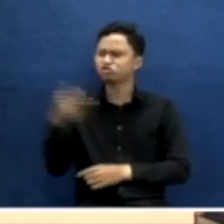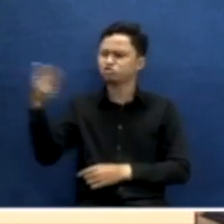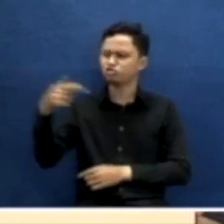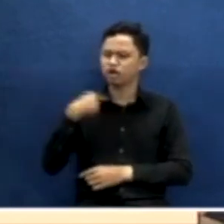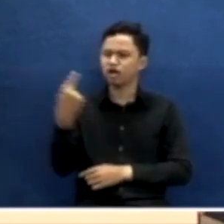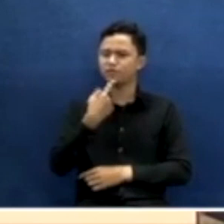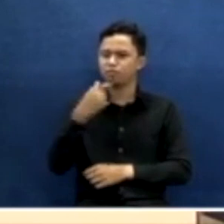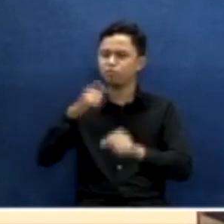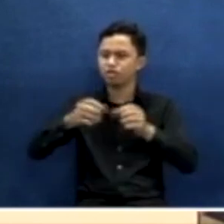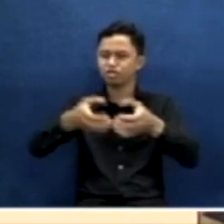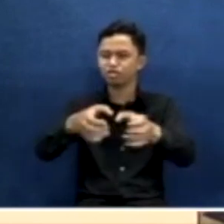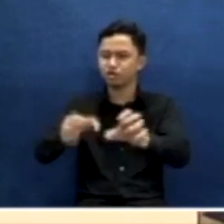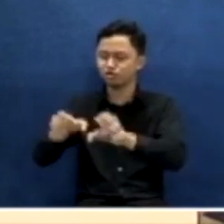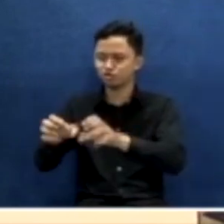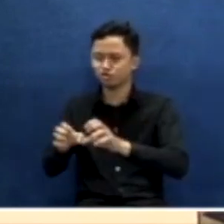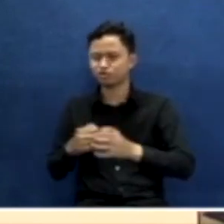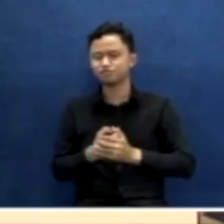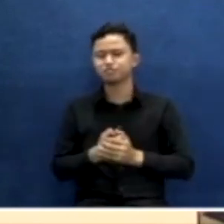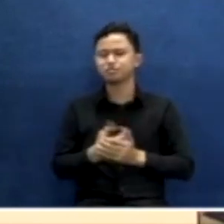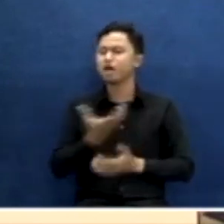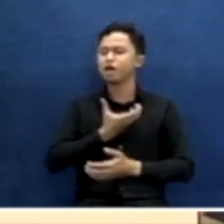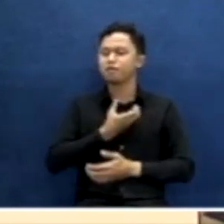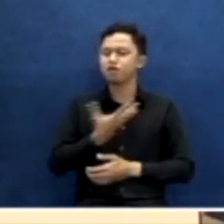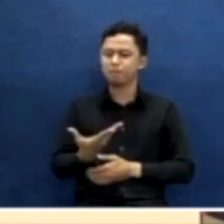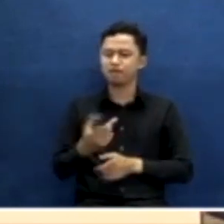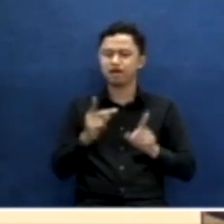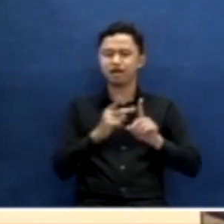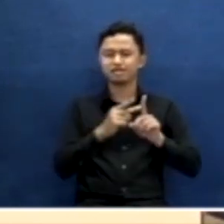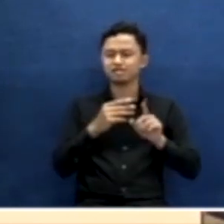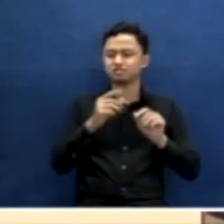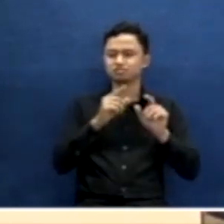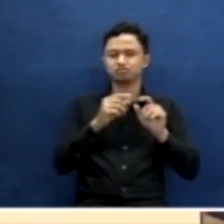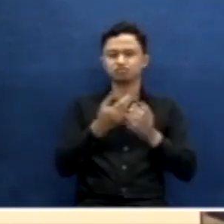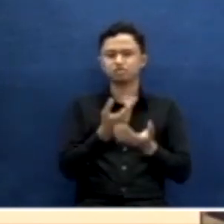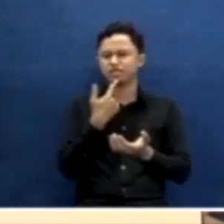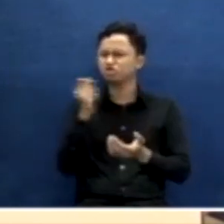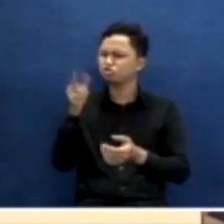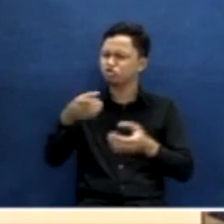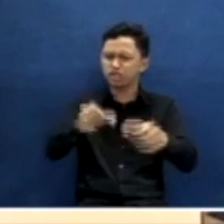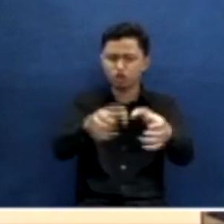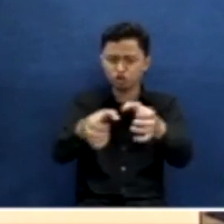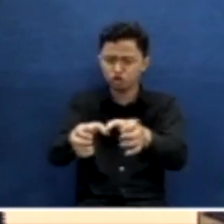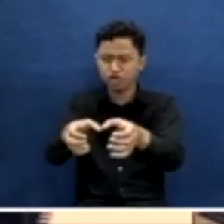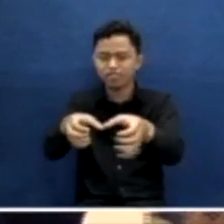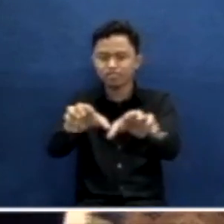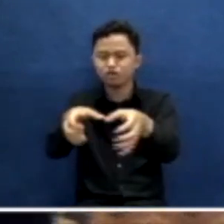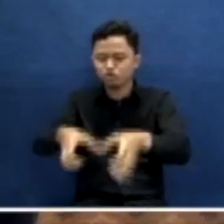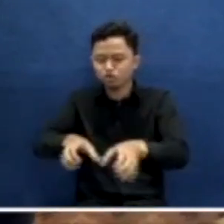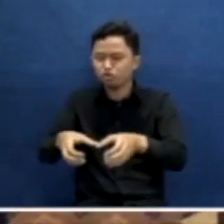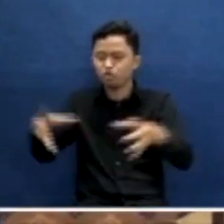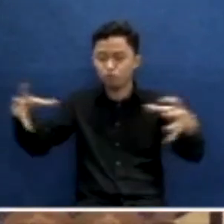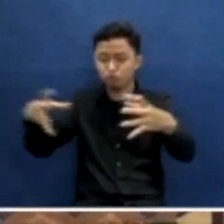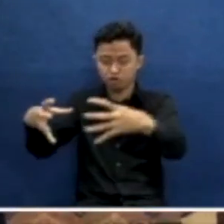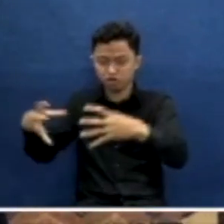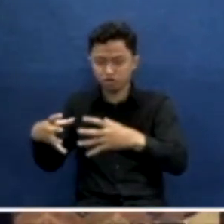memerintahkankamiuntukmengumpulkantelur.'" ApayangdiinginkanHajazbinYusufketika memberikitaperintahuntukmengumpulkantelur?" Namun,orang-orangIrak